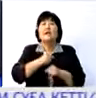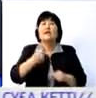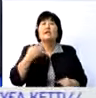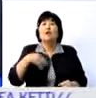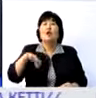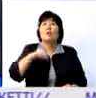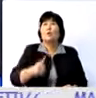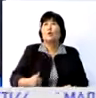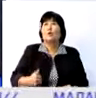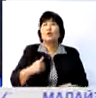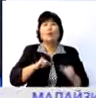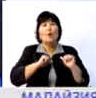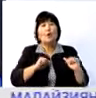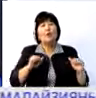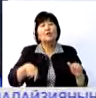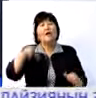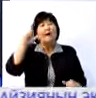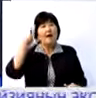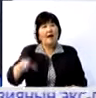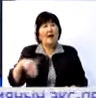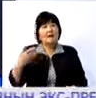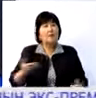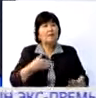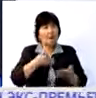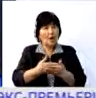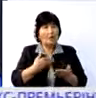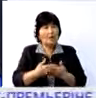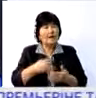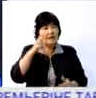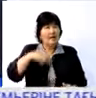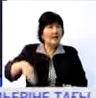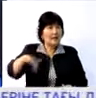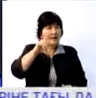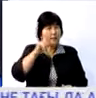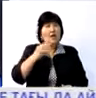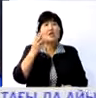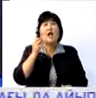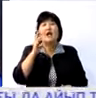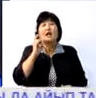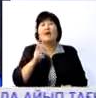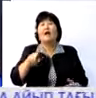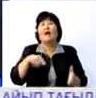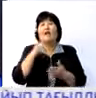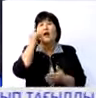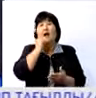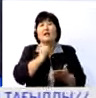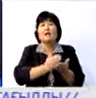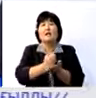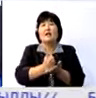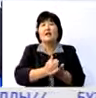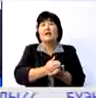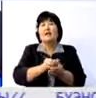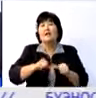бойының мүддесін қорғаудағы азаматтық белсенділігін ел біледі. Бүгіндері Шәкен қалалық ардагерлер кеңесінің